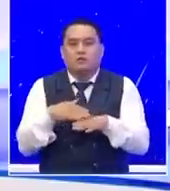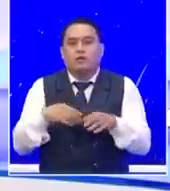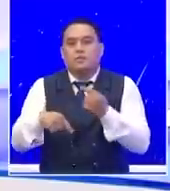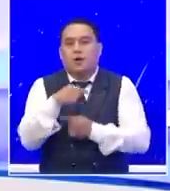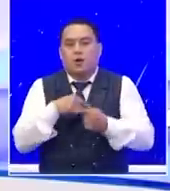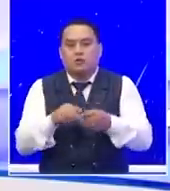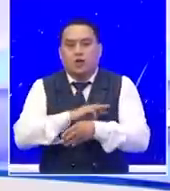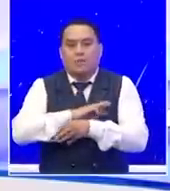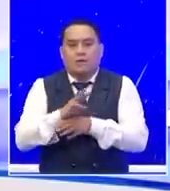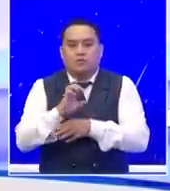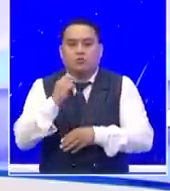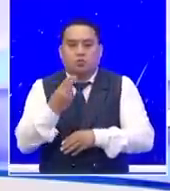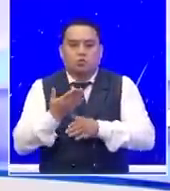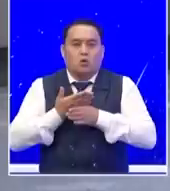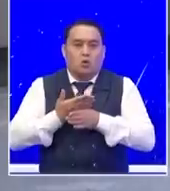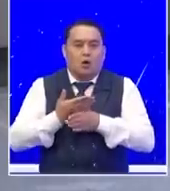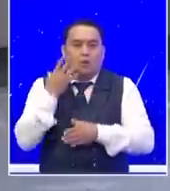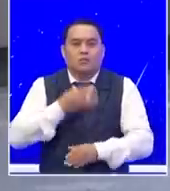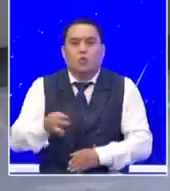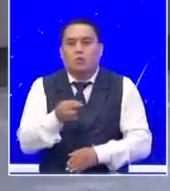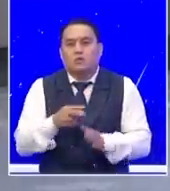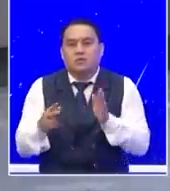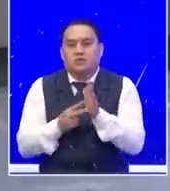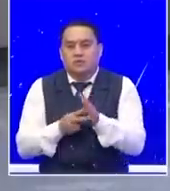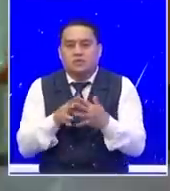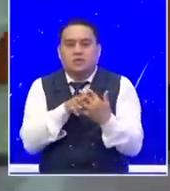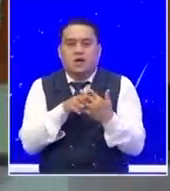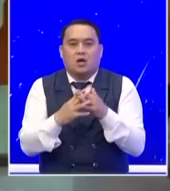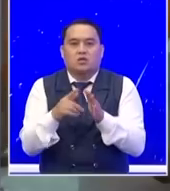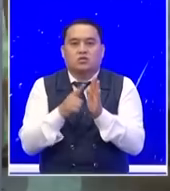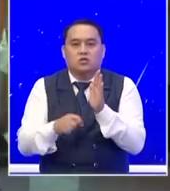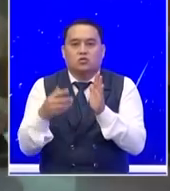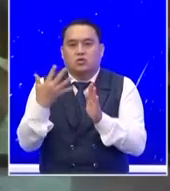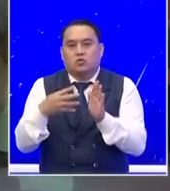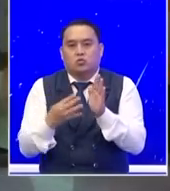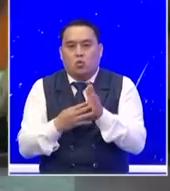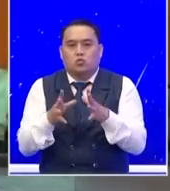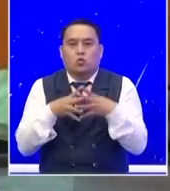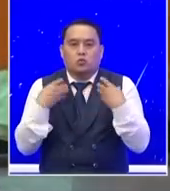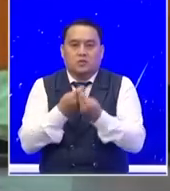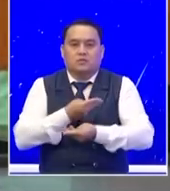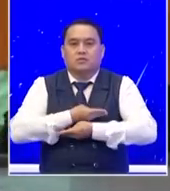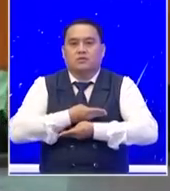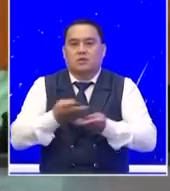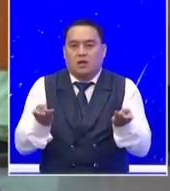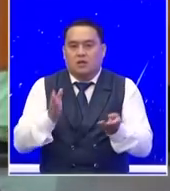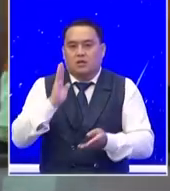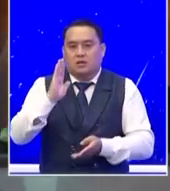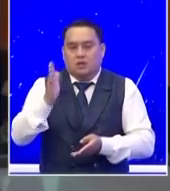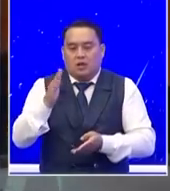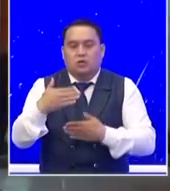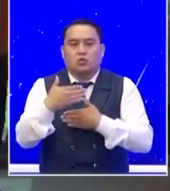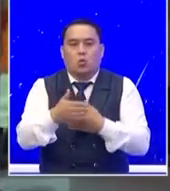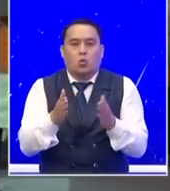кәсіпкерлер қаржыландырылған әлеуметтік көмек Жетісу өңірінің 8 елді мекеніндегі 759 отбасыға таратылады. Азық-түлік толтырылған